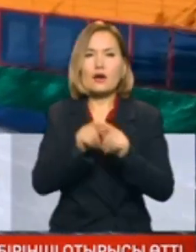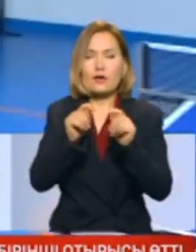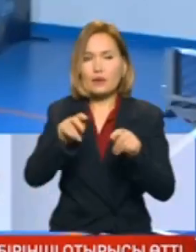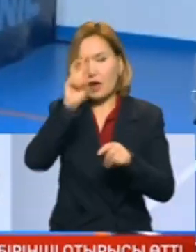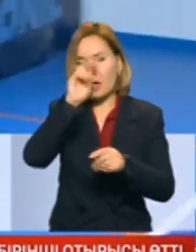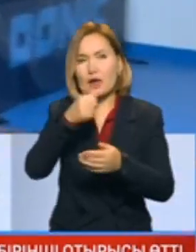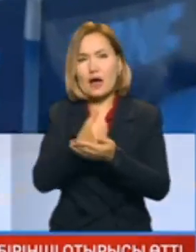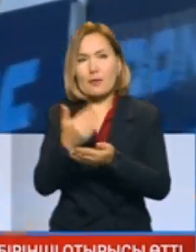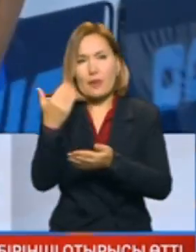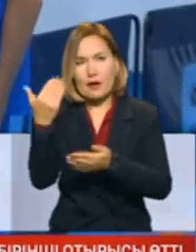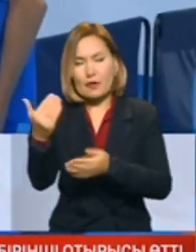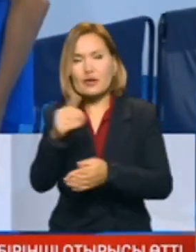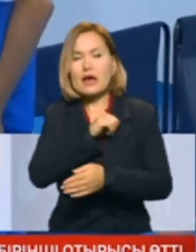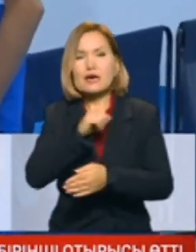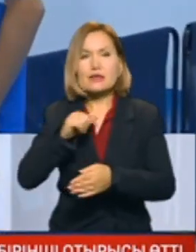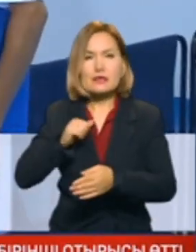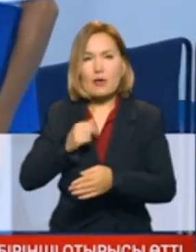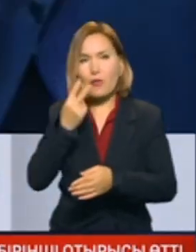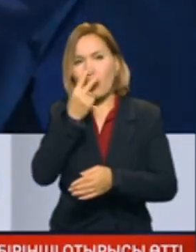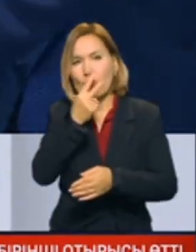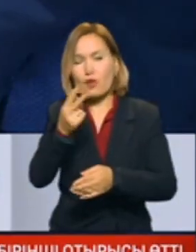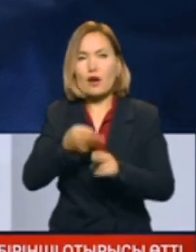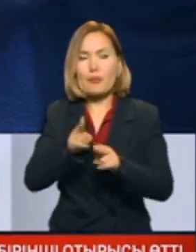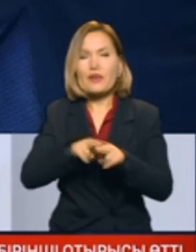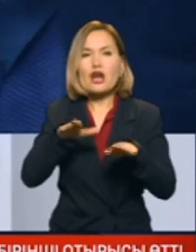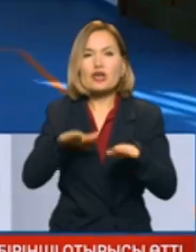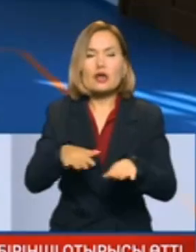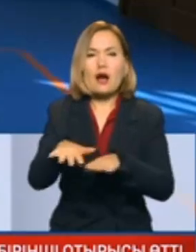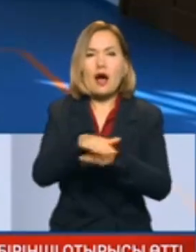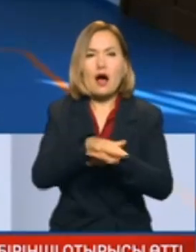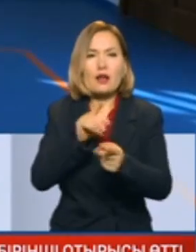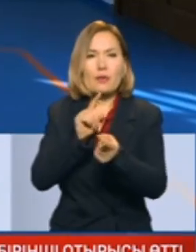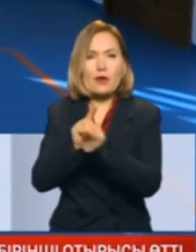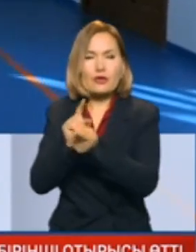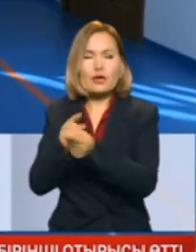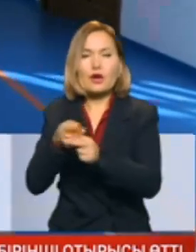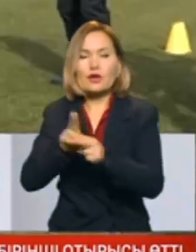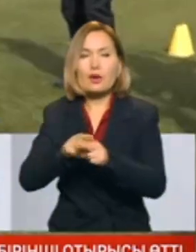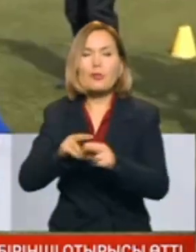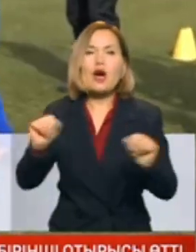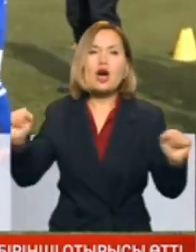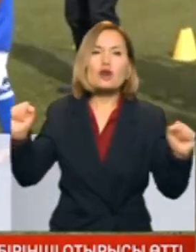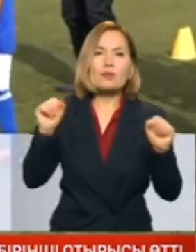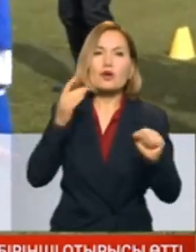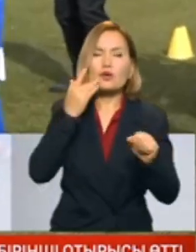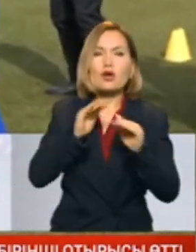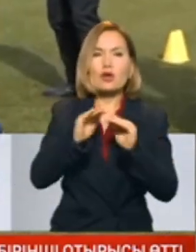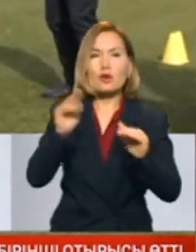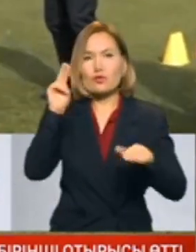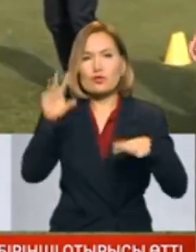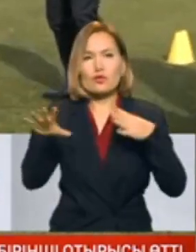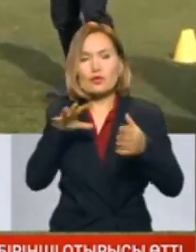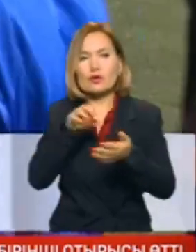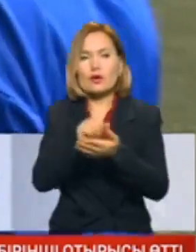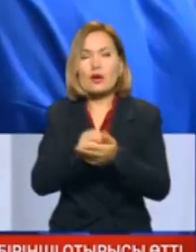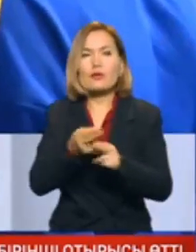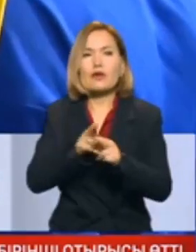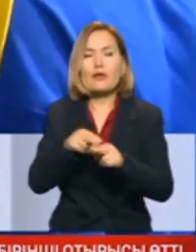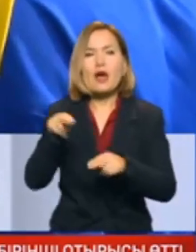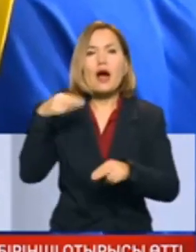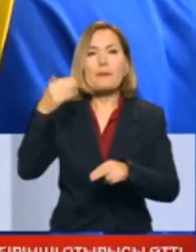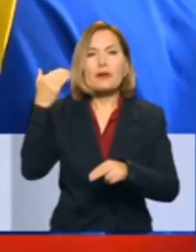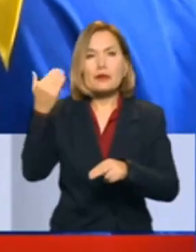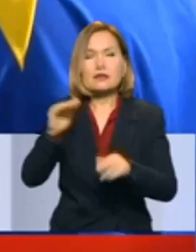басшысы осы нысандарды аралап көрді. Спорт кешенінде жергілікті халық футбол, волейбол, үстел теннисі және күрес түрлерімен шұғылдана алады. Президент жаттығу жасап